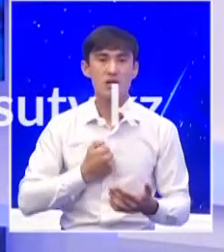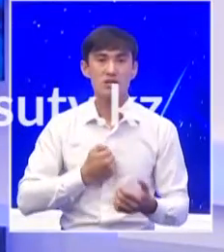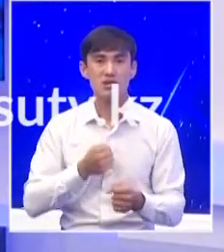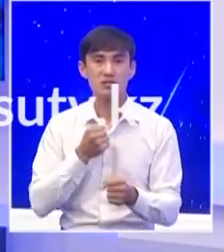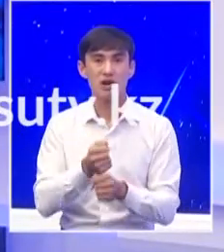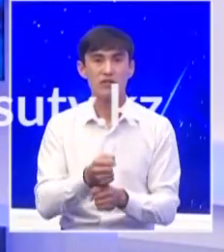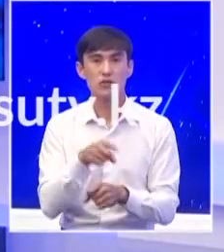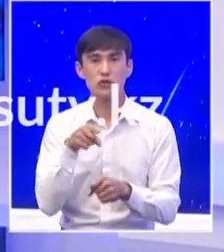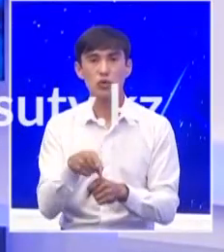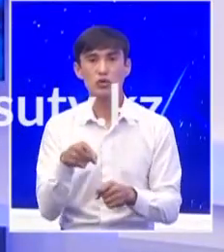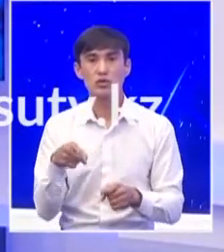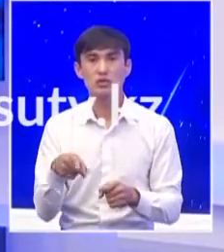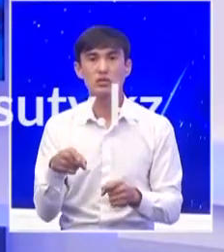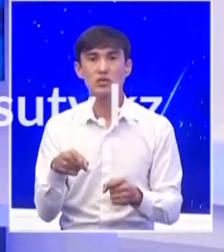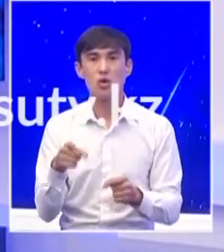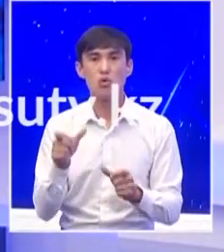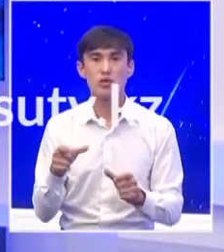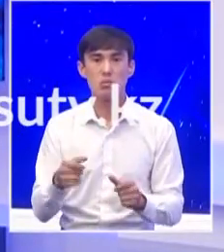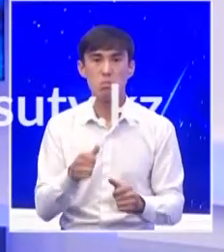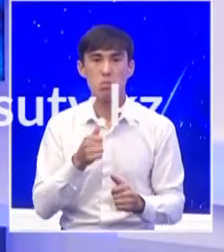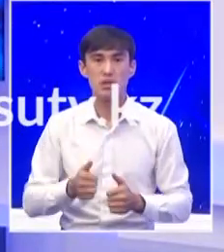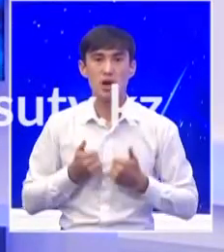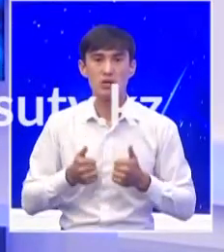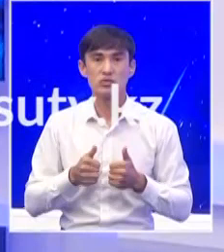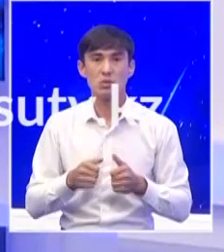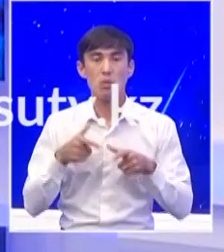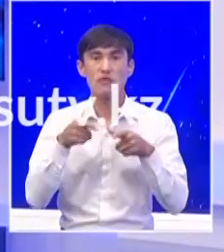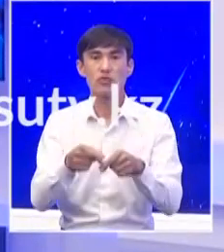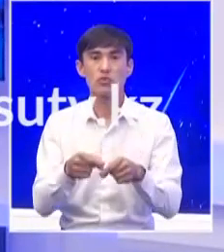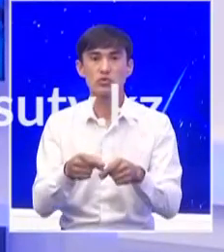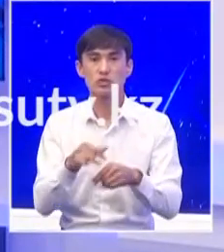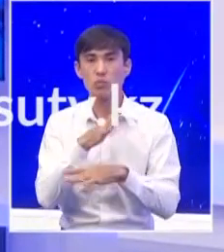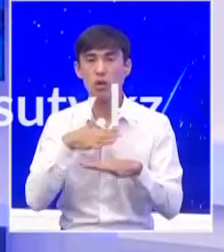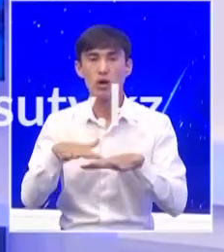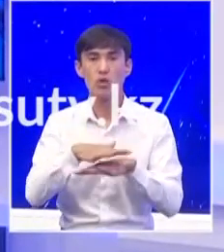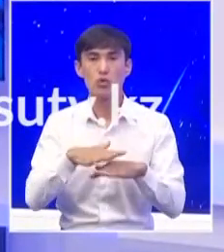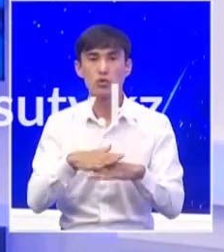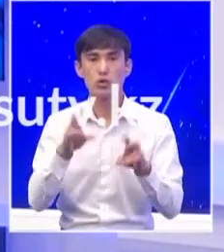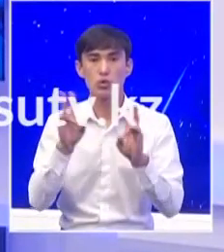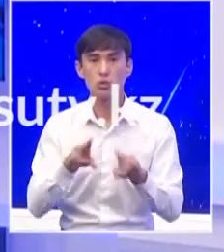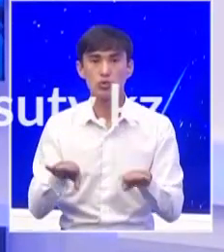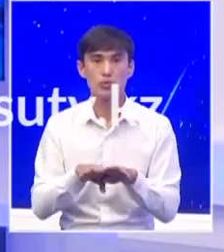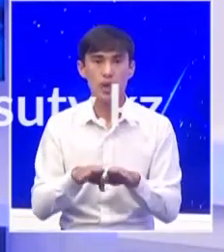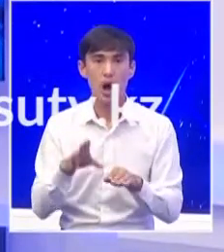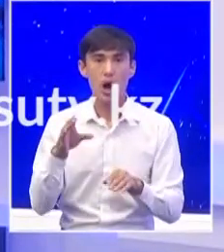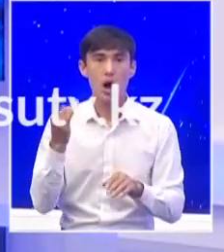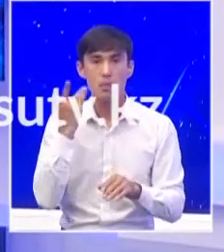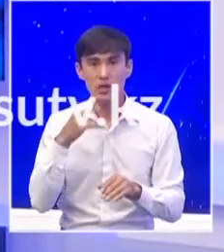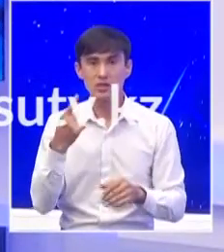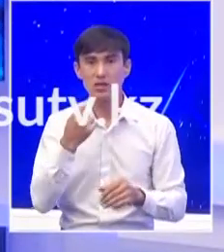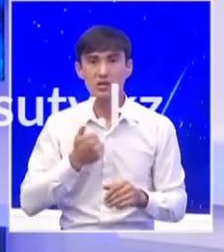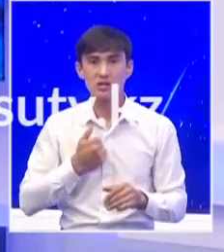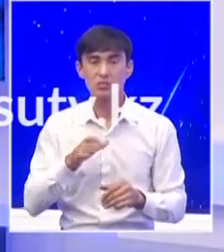давка. Сотни людей пытаются попасть внутрь. Здесь многолюдно даже ночью. Американские солдаты применили слезоточивый газ,